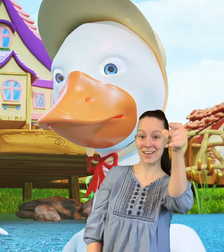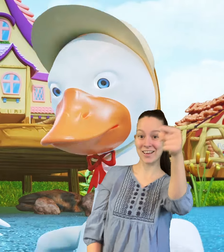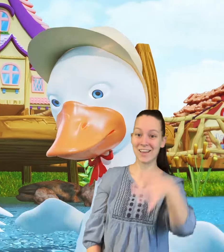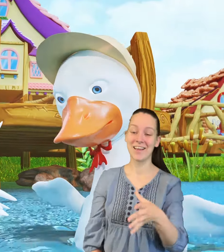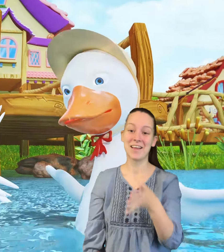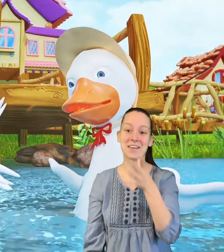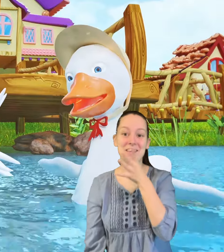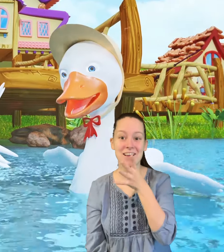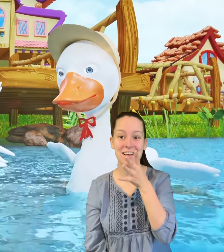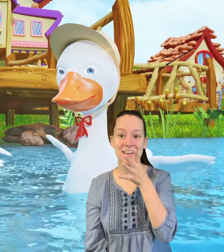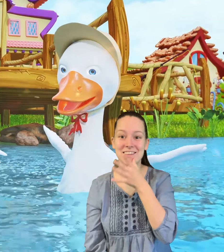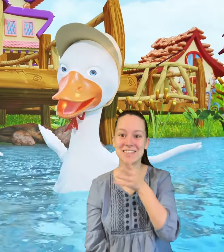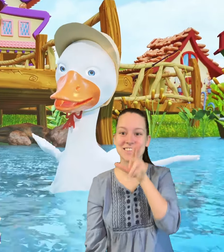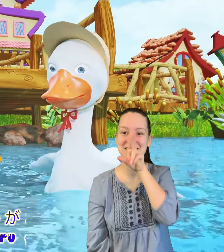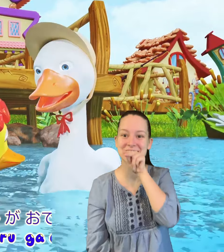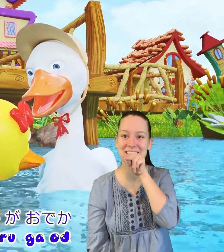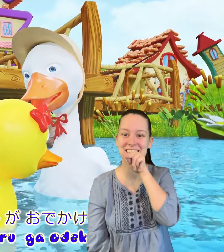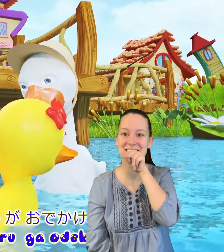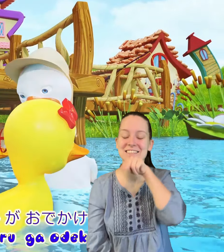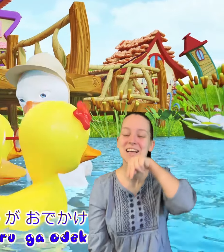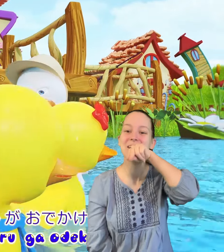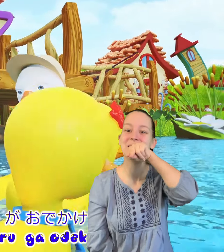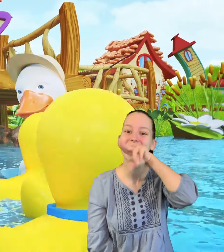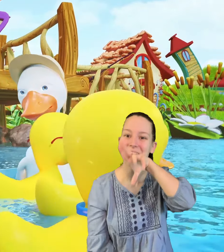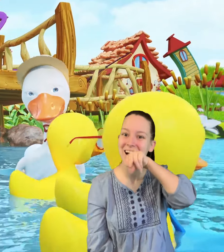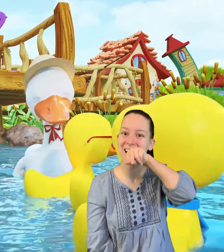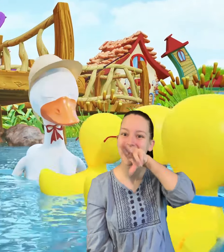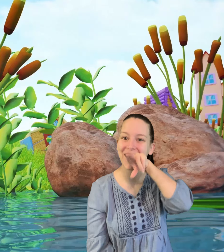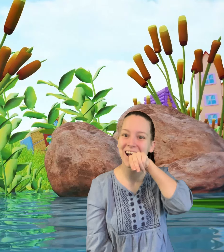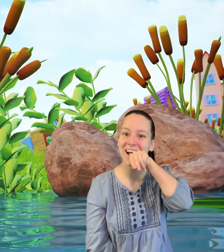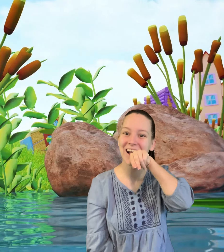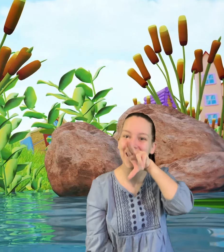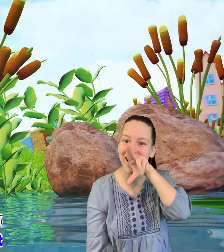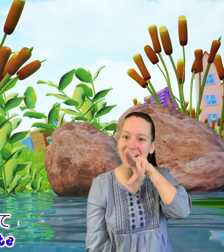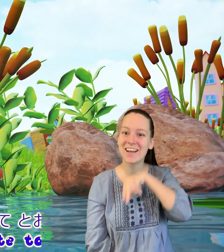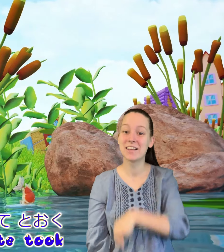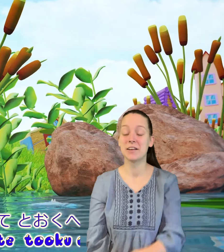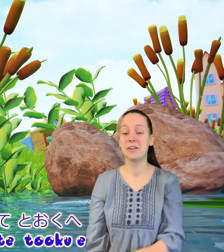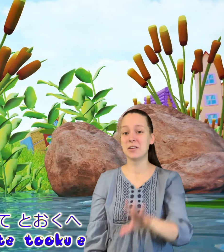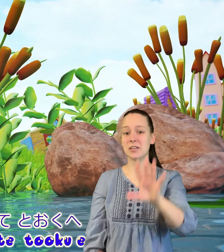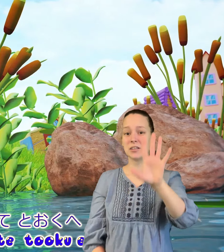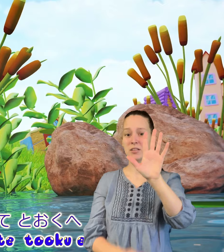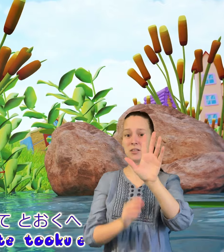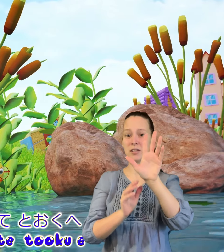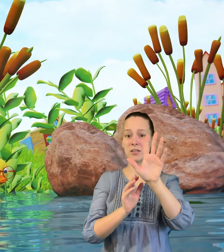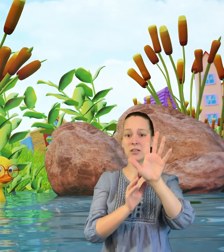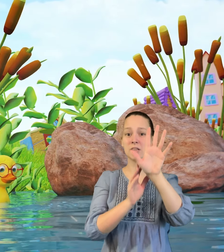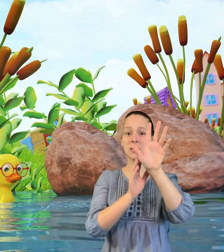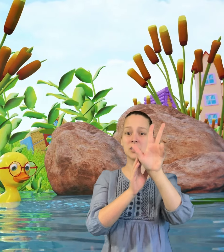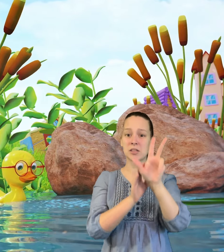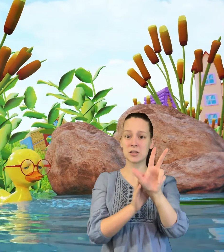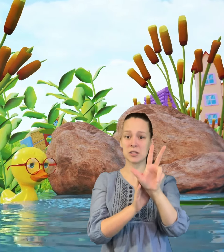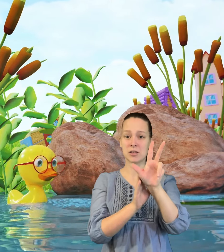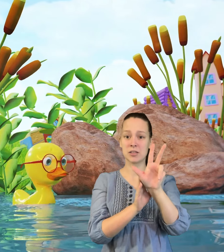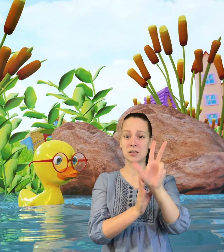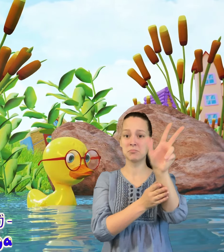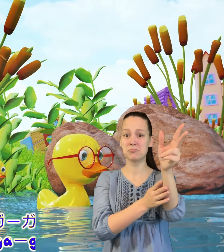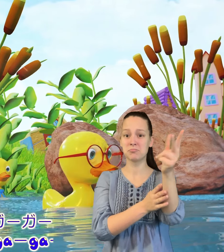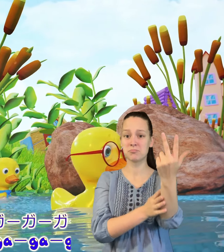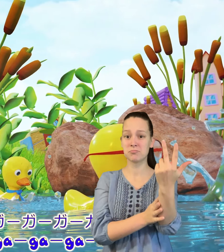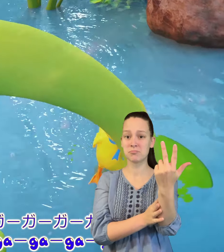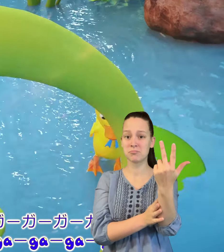だけ3話のアがお出かけ顔を超えて遠へママが呼ん